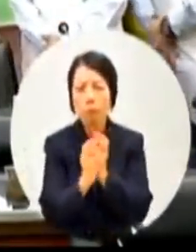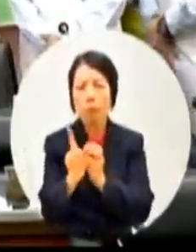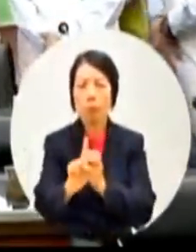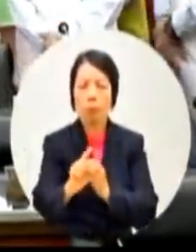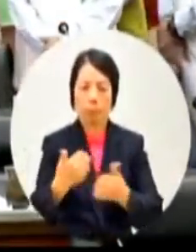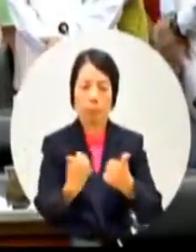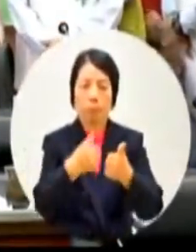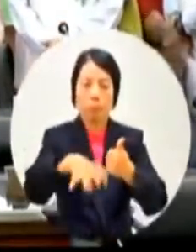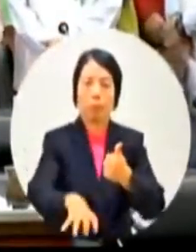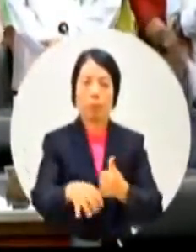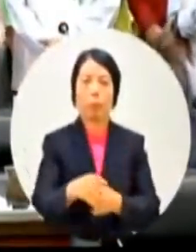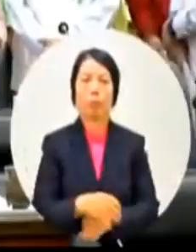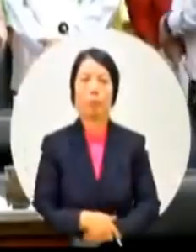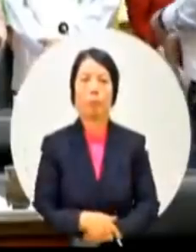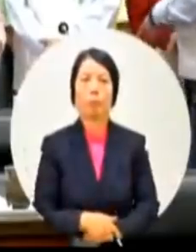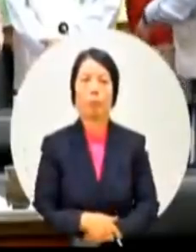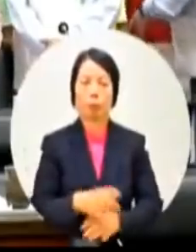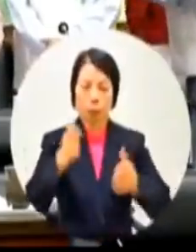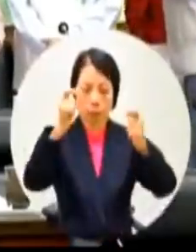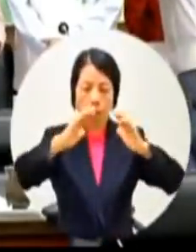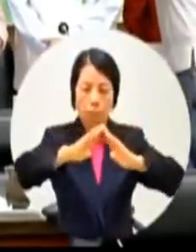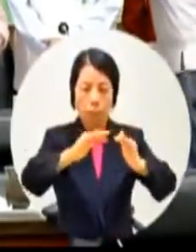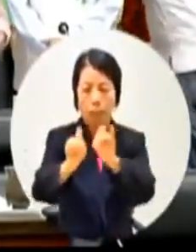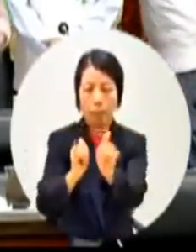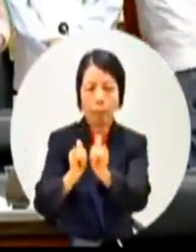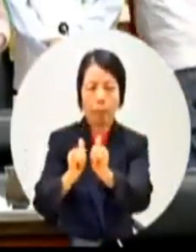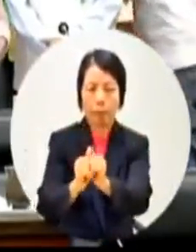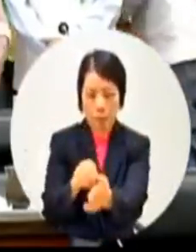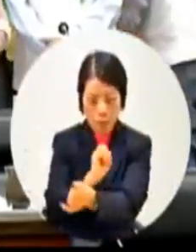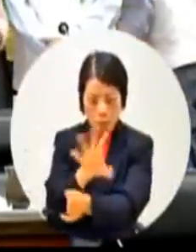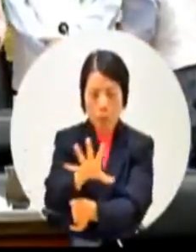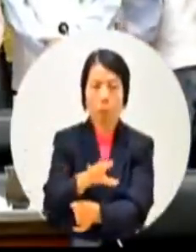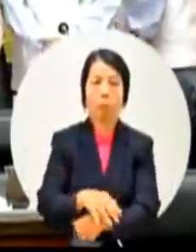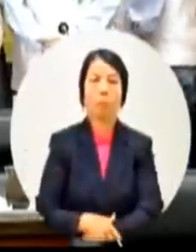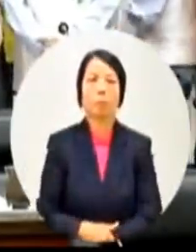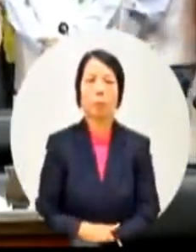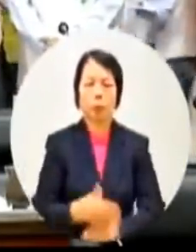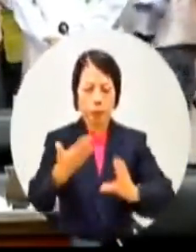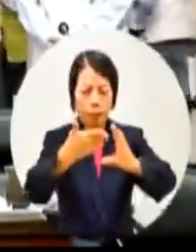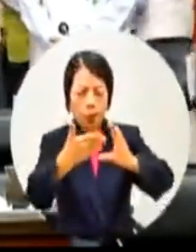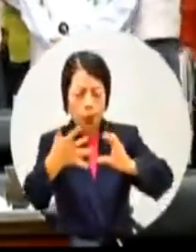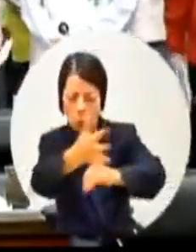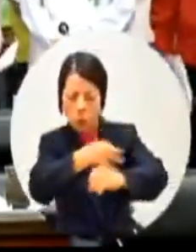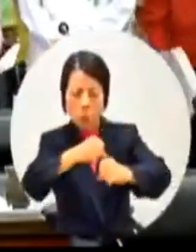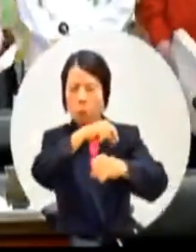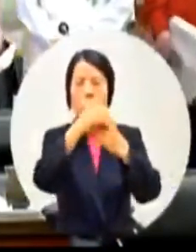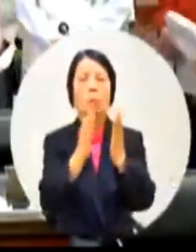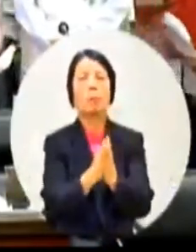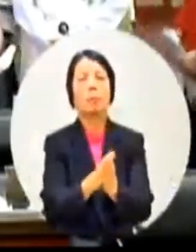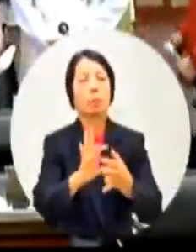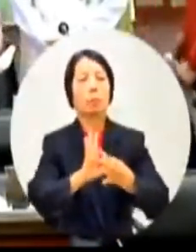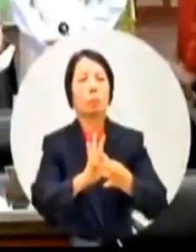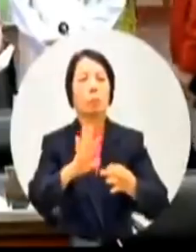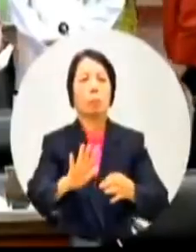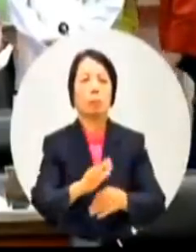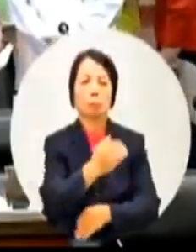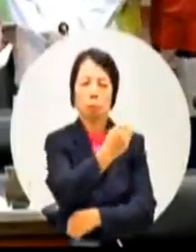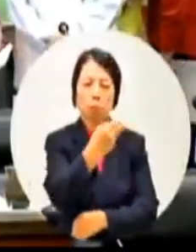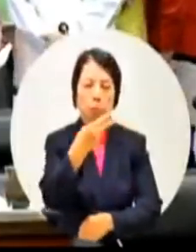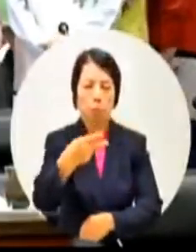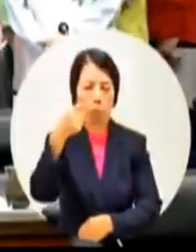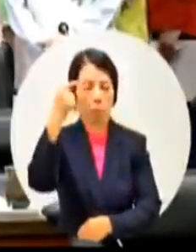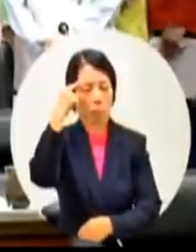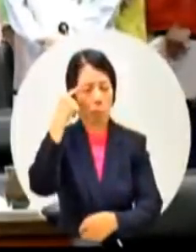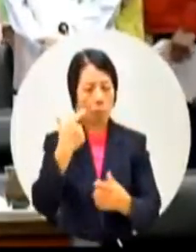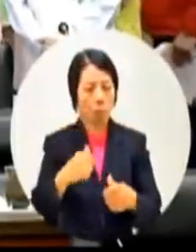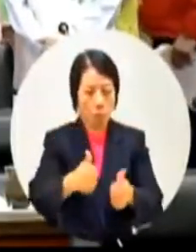高雄市民，哦，现在全国吼，大家也都在关注。哦，市长所主张你的九二共识，啊，你的具体内容是啥物？请市